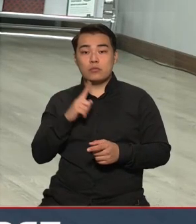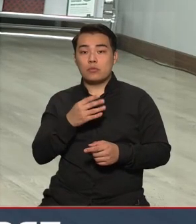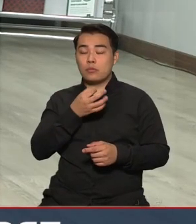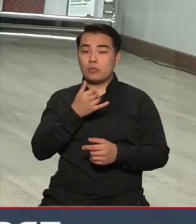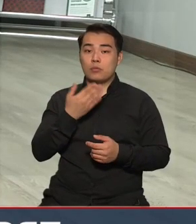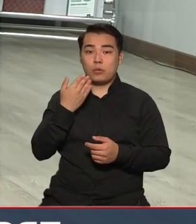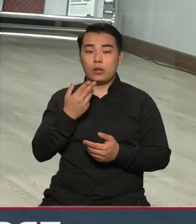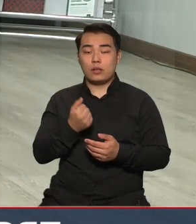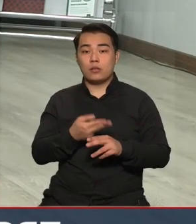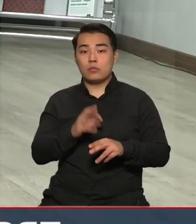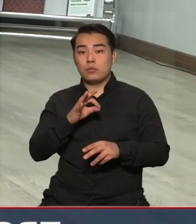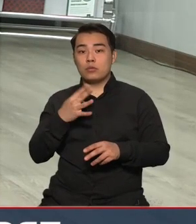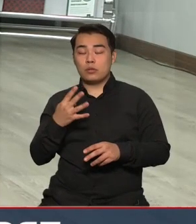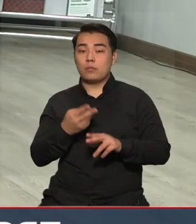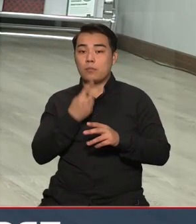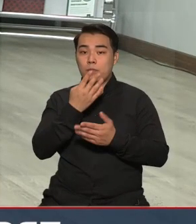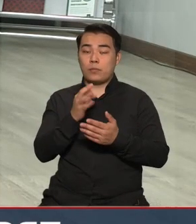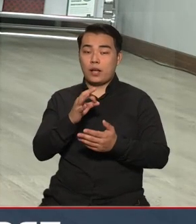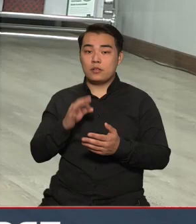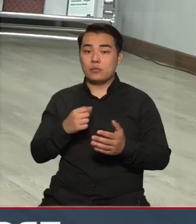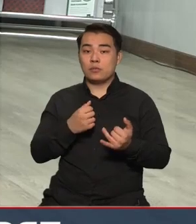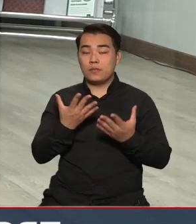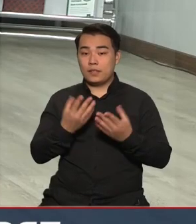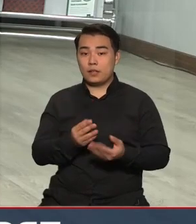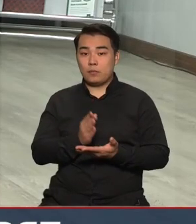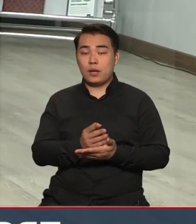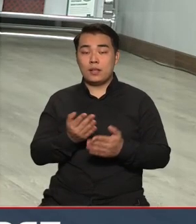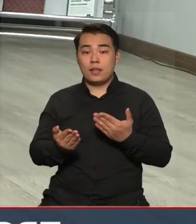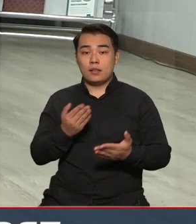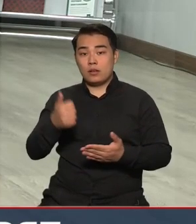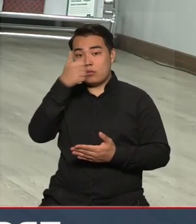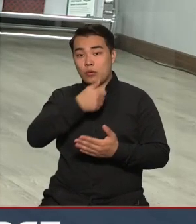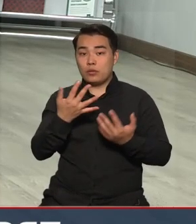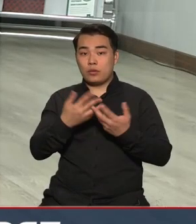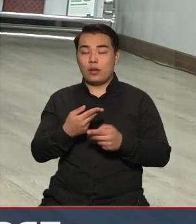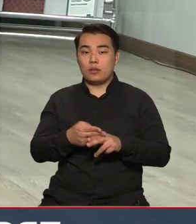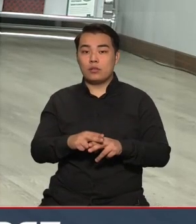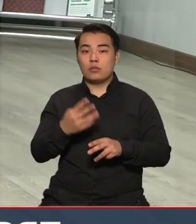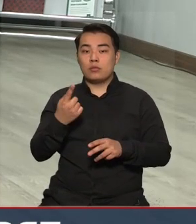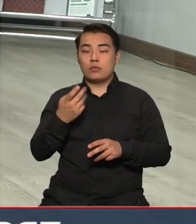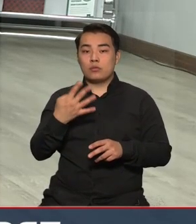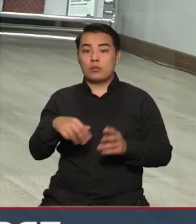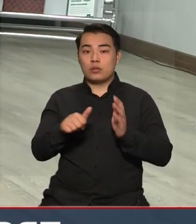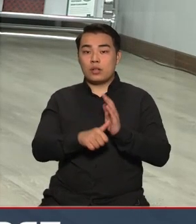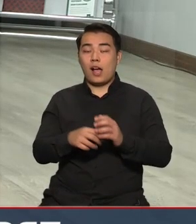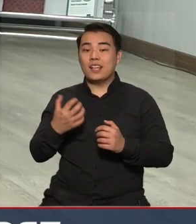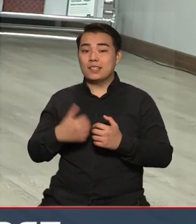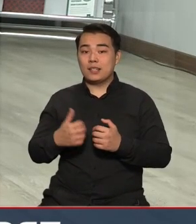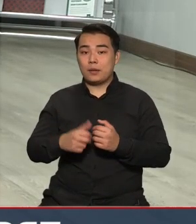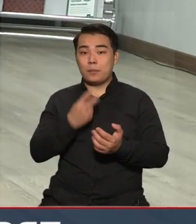воспринимаются, 0,4 в день. 0,4. Если в годовых считать, это 146, а средняя